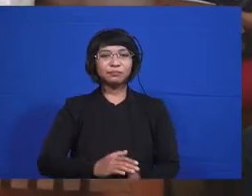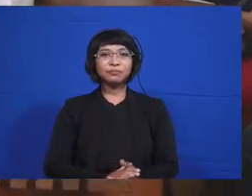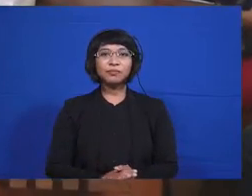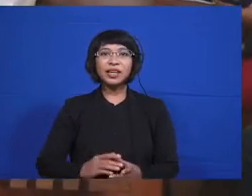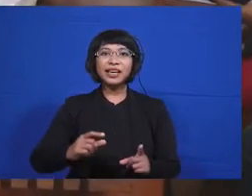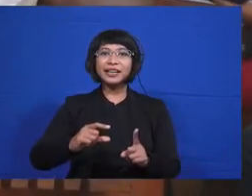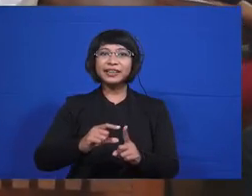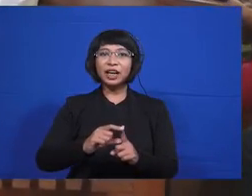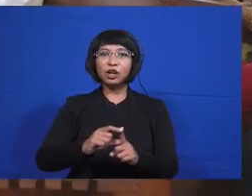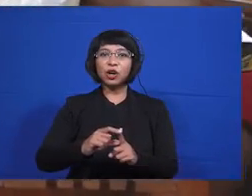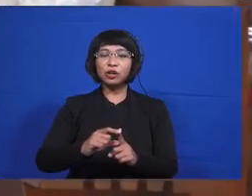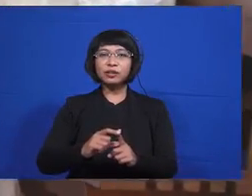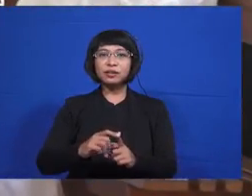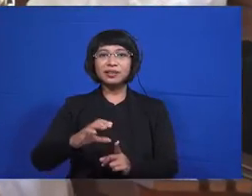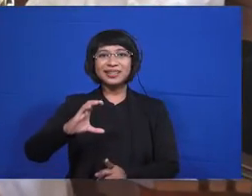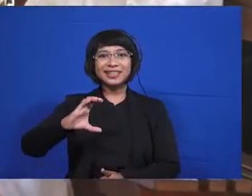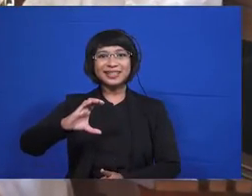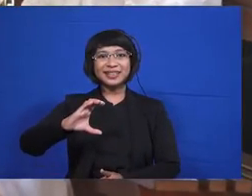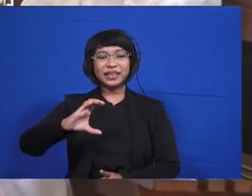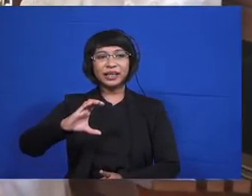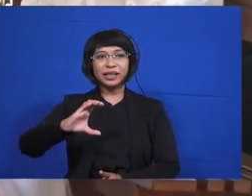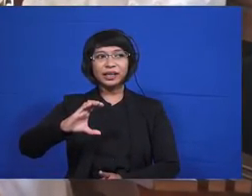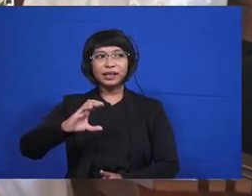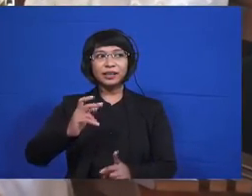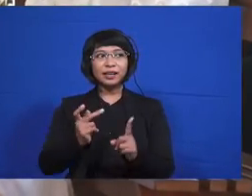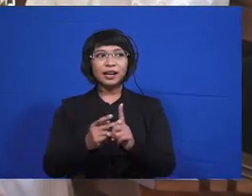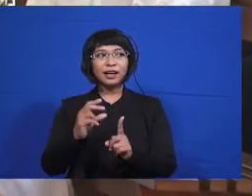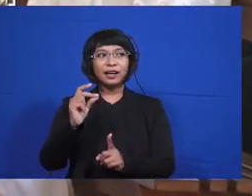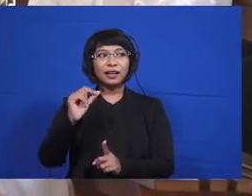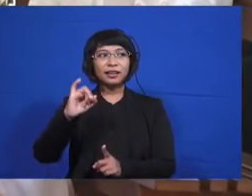Diakon Kosmas Christian Timur.